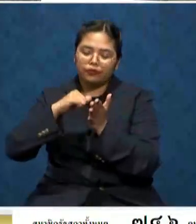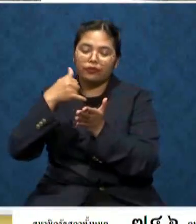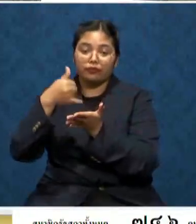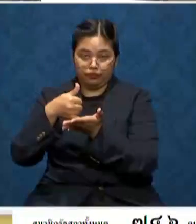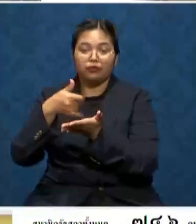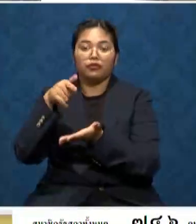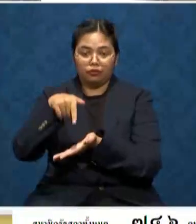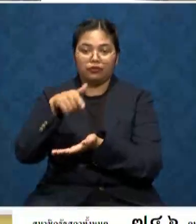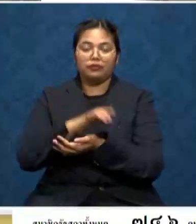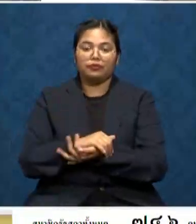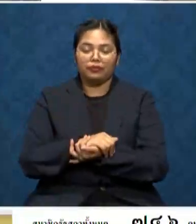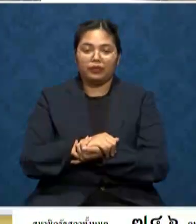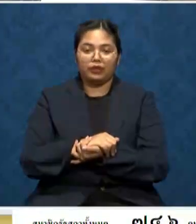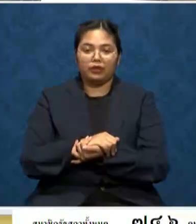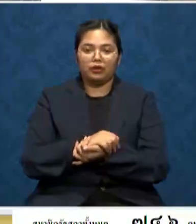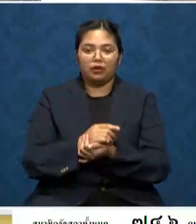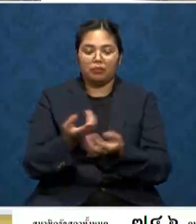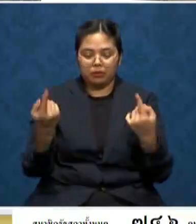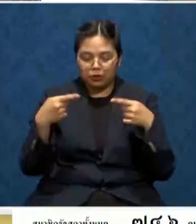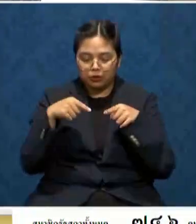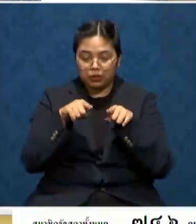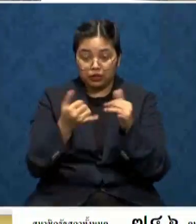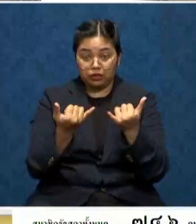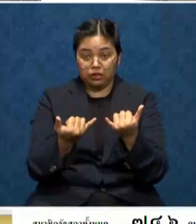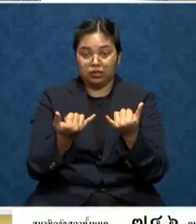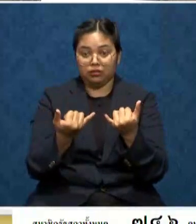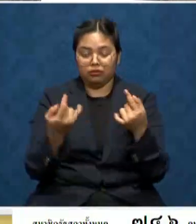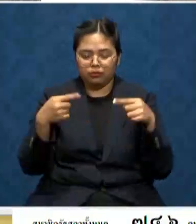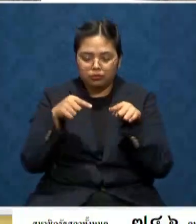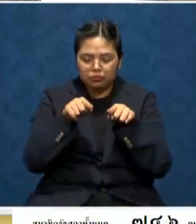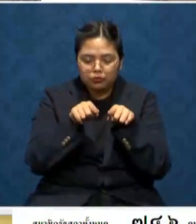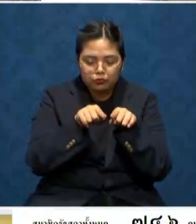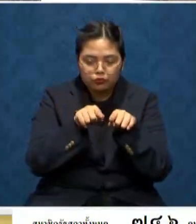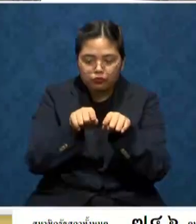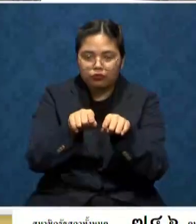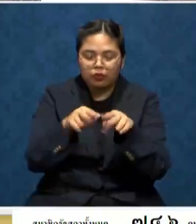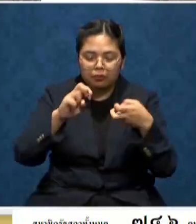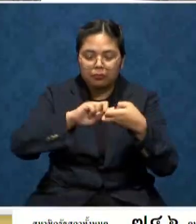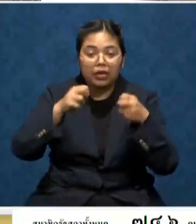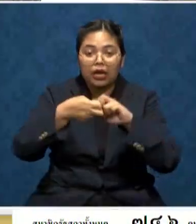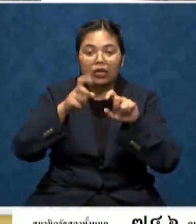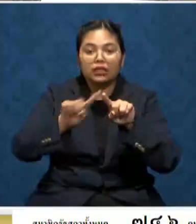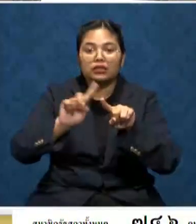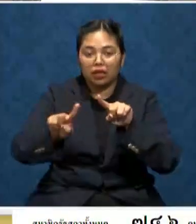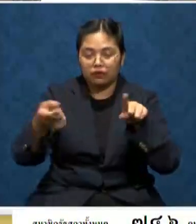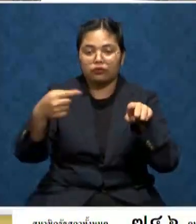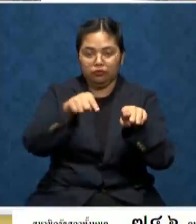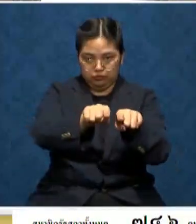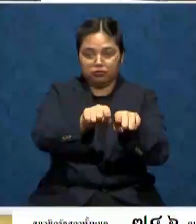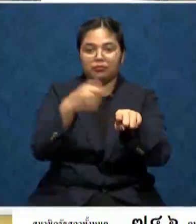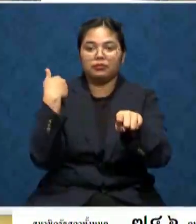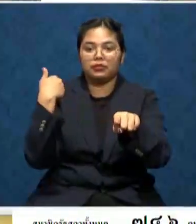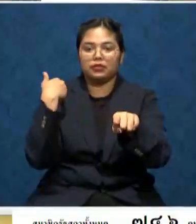ในลักษันานี้ ครักเปนการสบคลองกัภาวะปจจุบันที่มีปัญหาเรื่องของการใช้